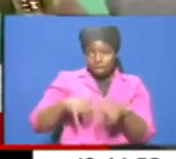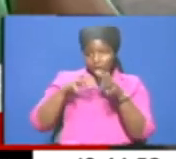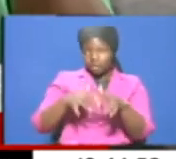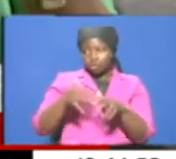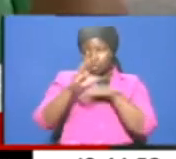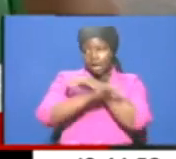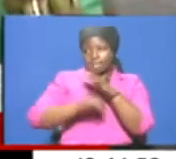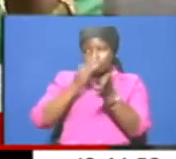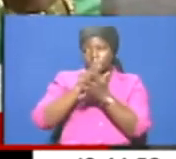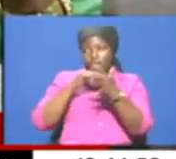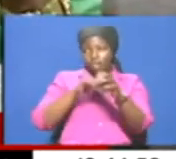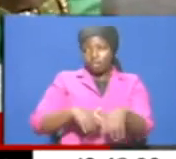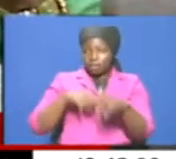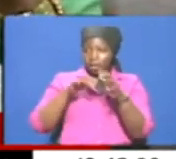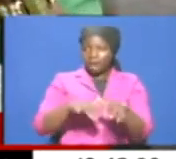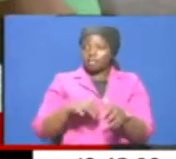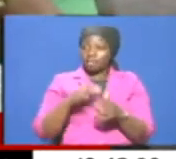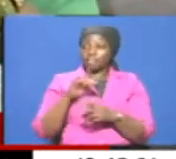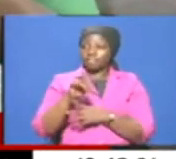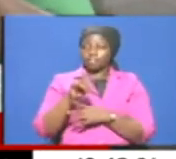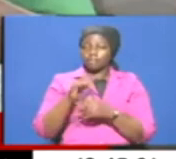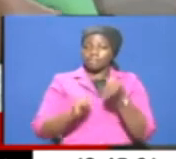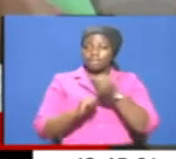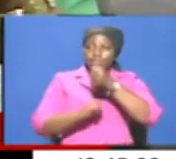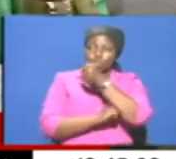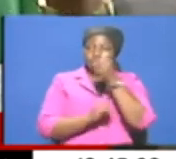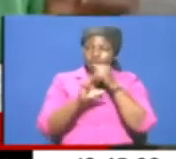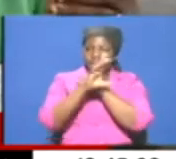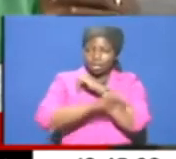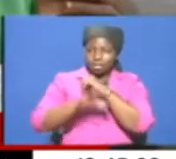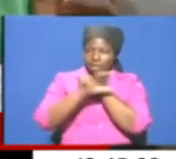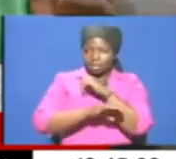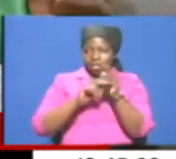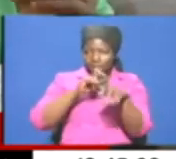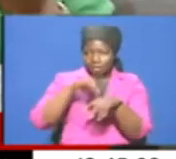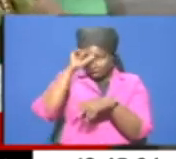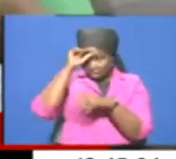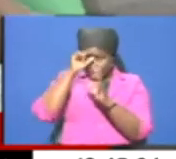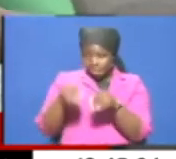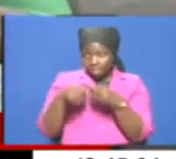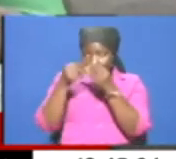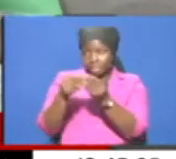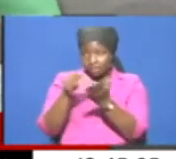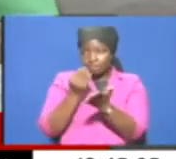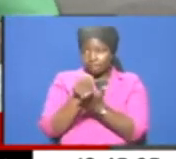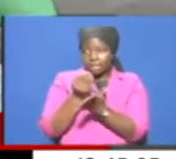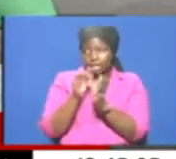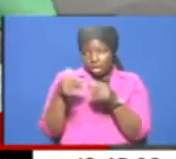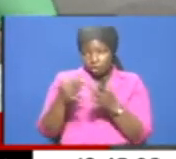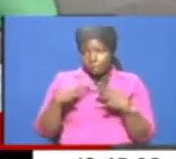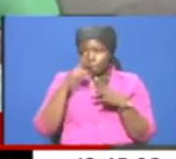ndio pila ya hii nchi yetu. Serikali ikishapeana pesa au wale wanakuja